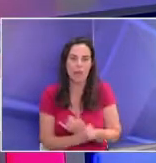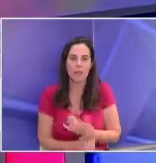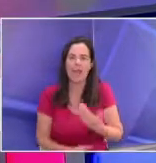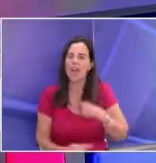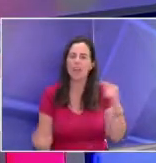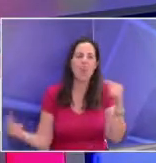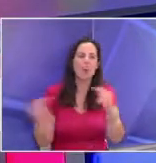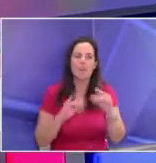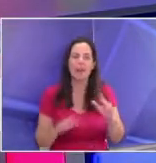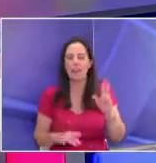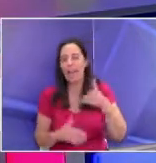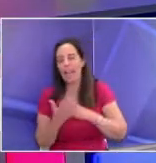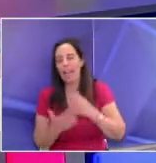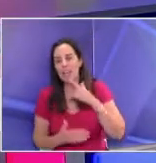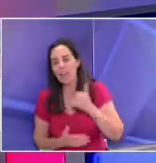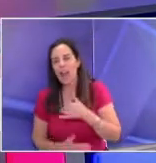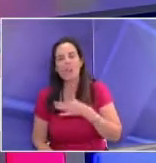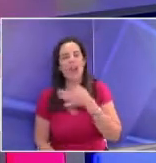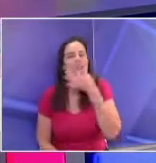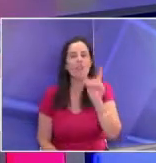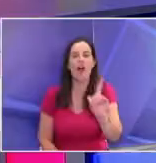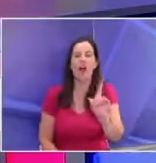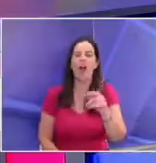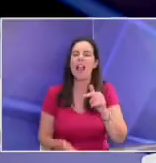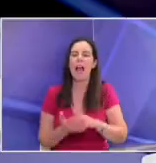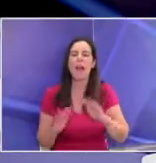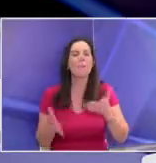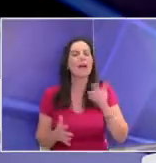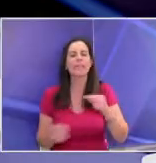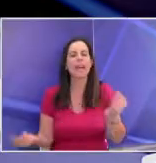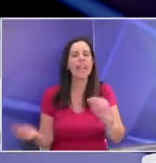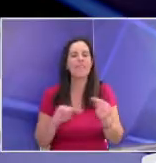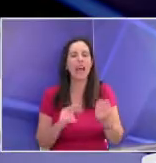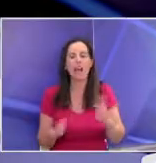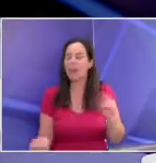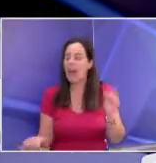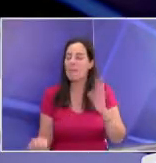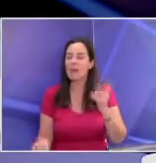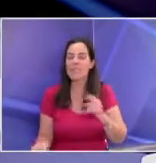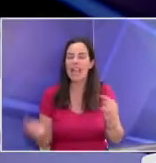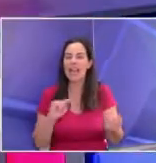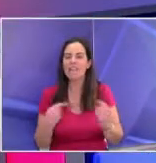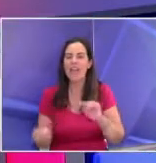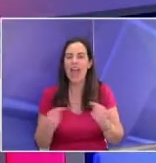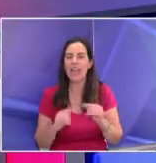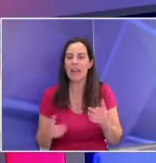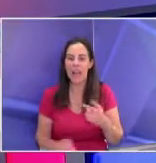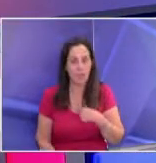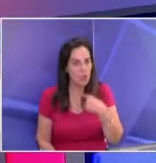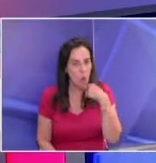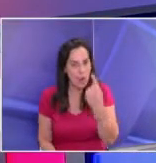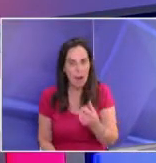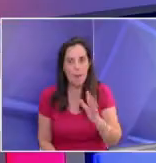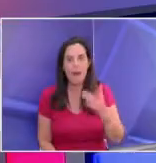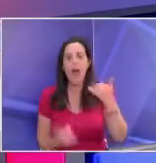לא מתווכח על זה. יש כאלה שיגידו את זה. אבל השאלה שלי, אם אתה מרגיש... ולכן על מה היה צריך להתווכח? אתה מרגיש שמנתים אותך מהיום הזה? אני אומר לך,